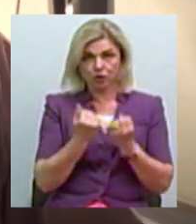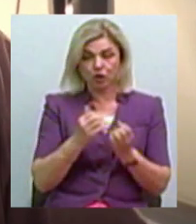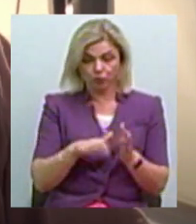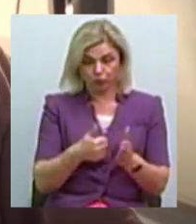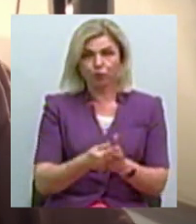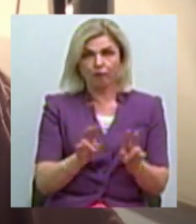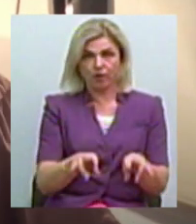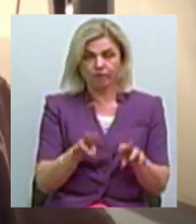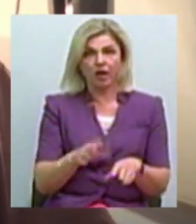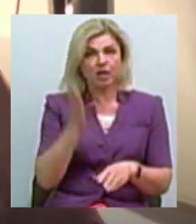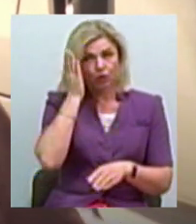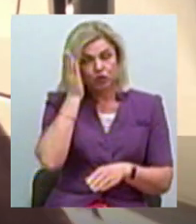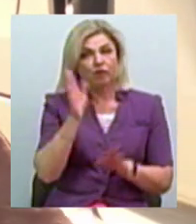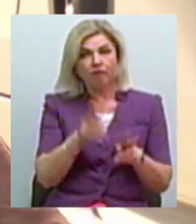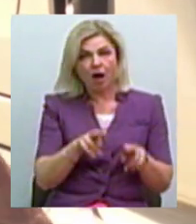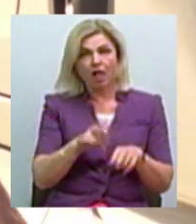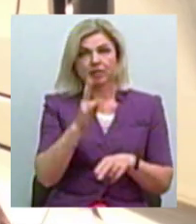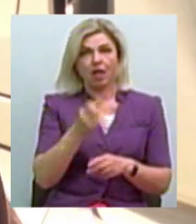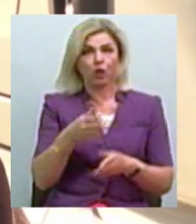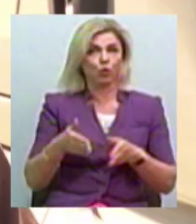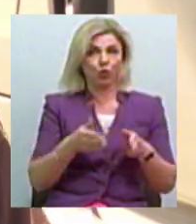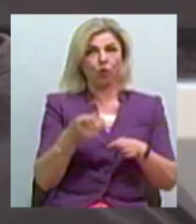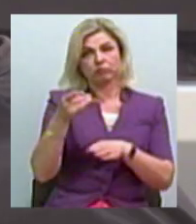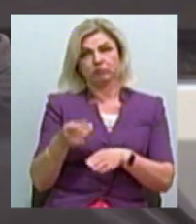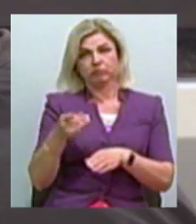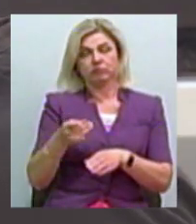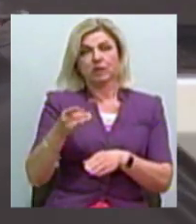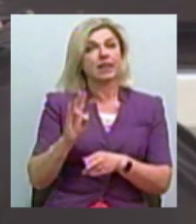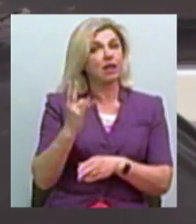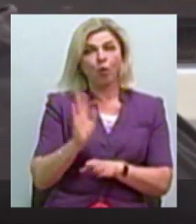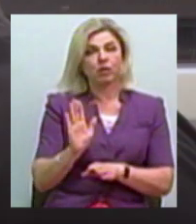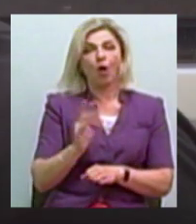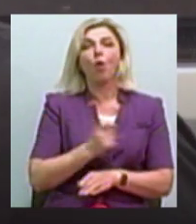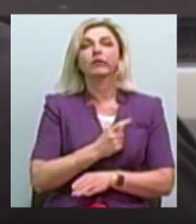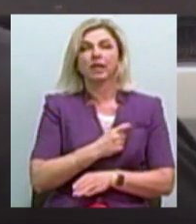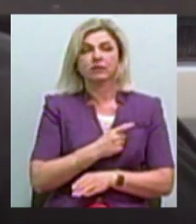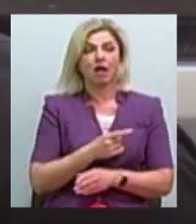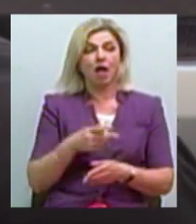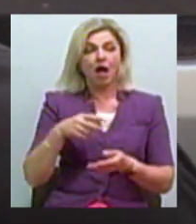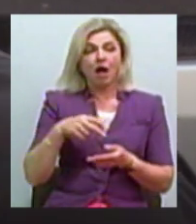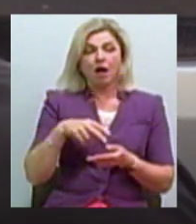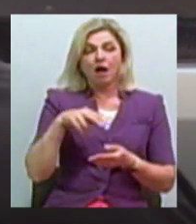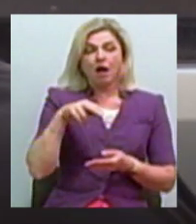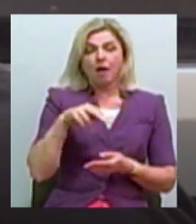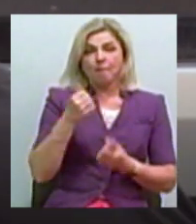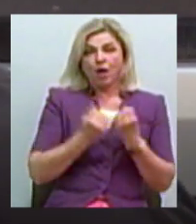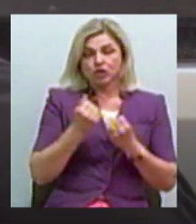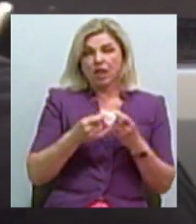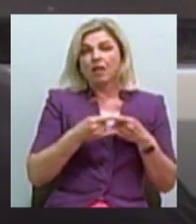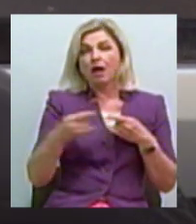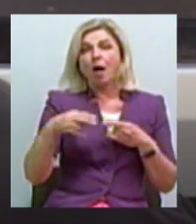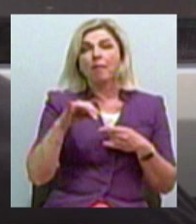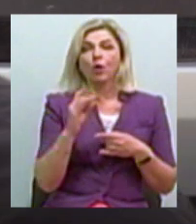Ночував на обочині. Все, тільки не в Миколаєві, а в Одесі. Парковок немає. Ну які парковки в нас по місту? Десь